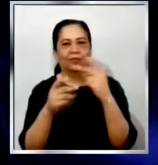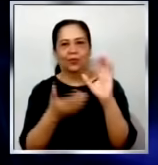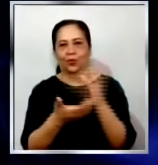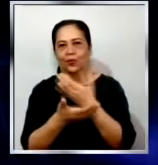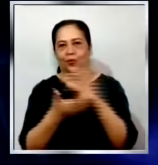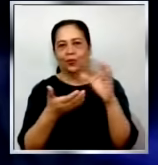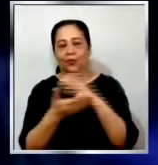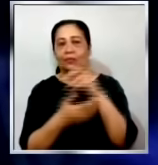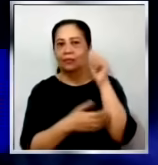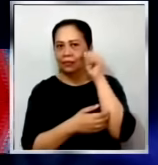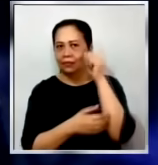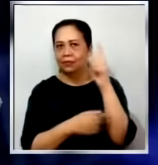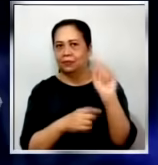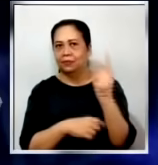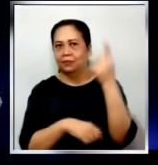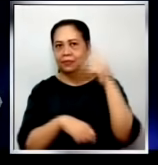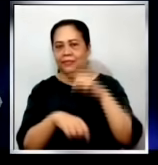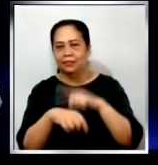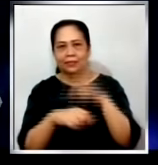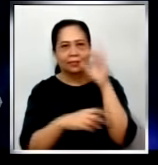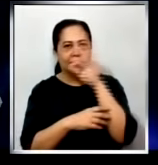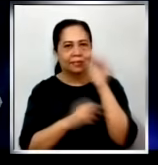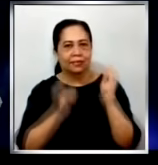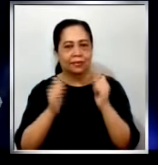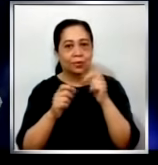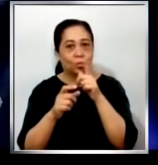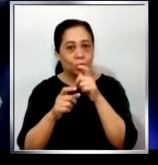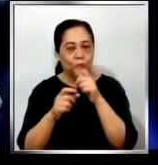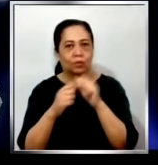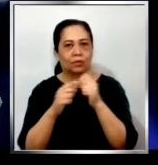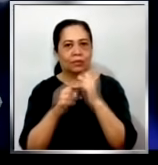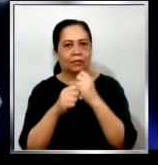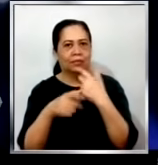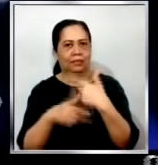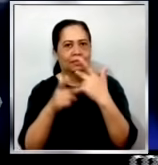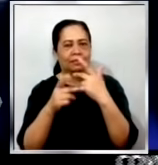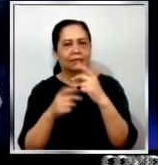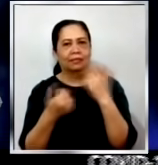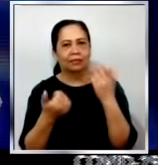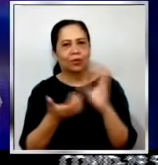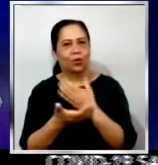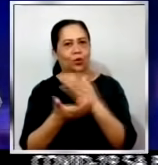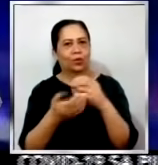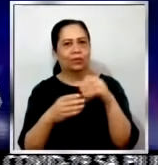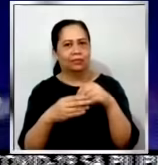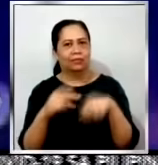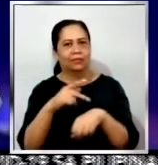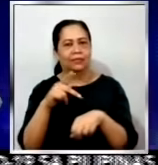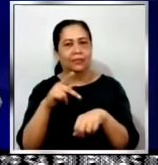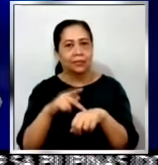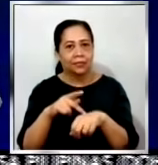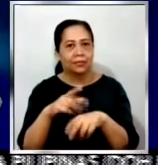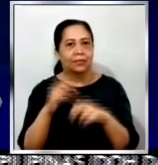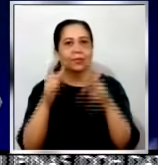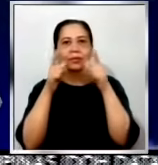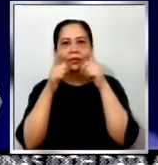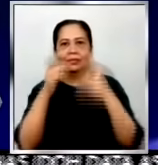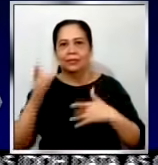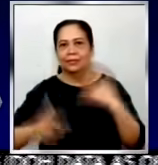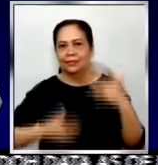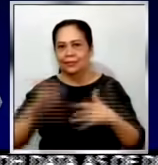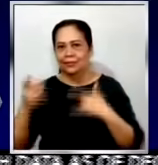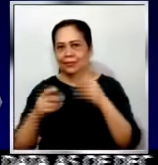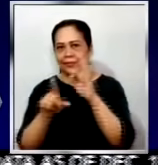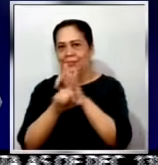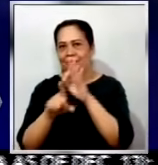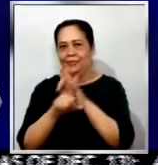ang kauna-unahang Pilipino artist na gumawa ng isang virtual reality concert sa Pilipinas. At mukhang na-excite ang fans dahil sold